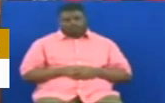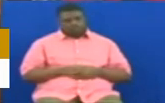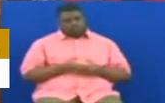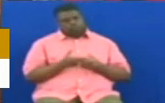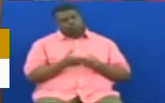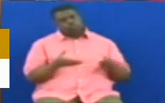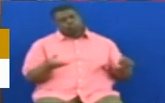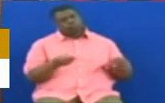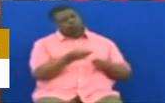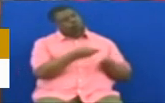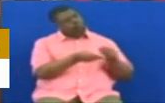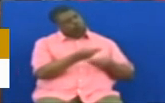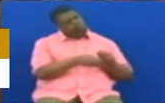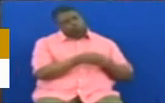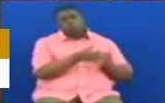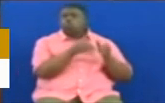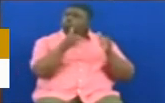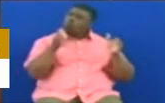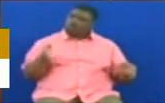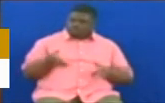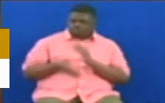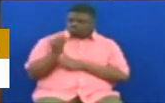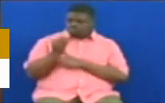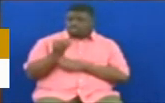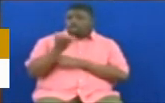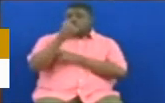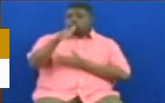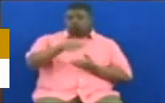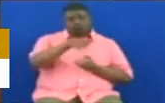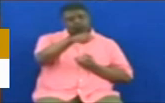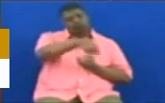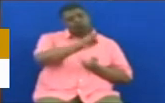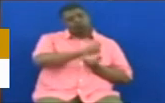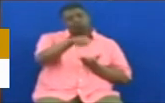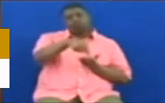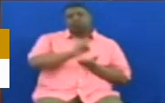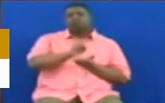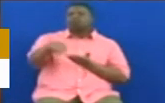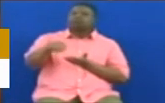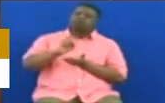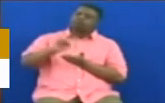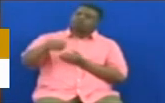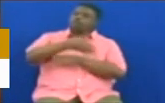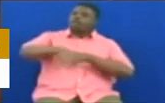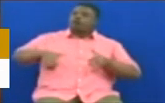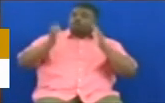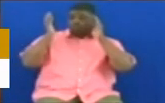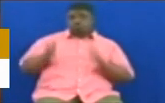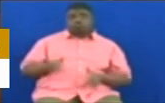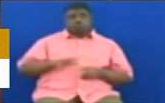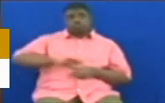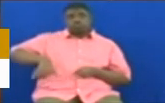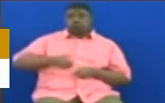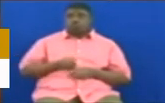uchumi mkubwa kupitia uvuvi huu wa bahari kuu ambako tunaibiwa siku na mchana. Lakini